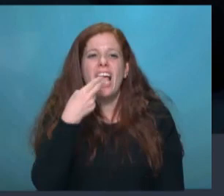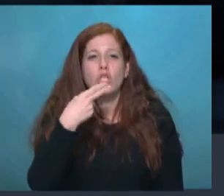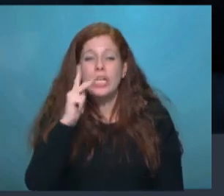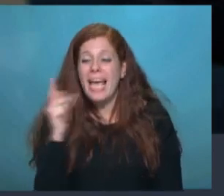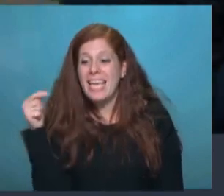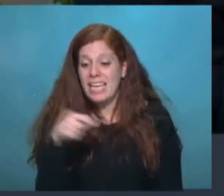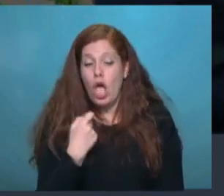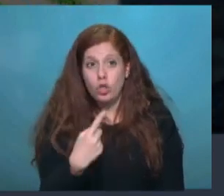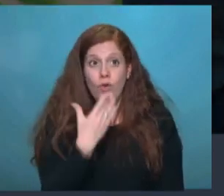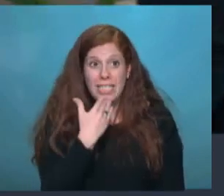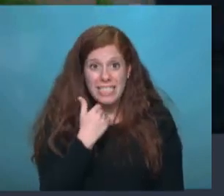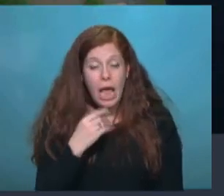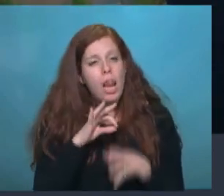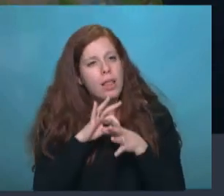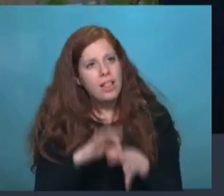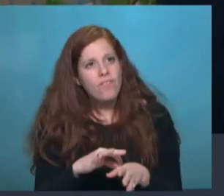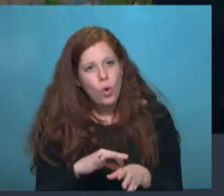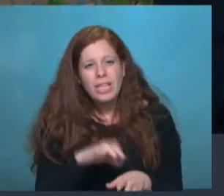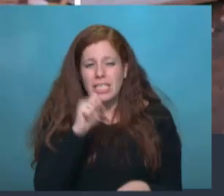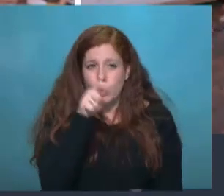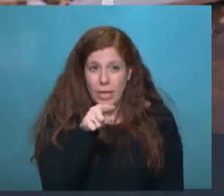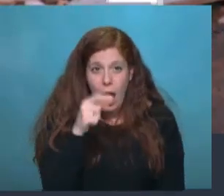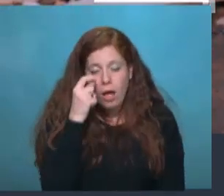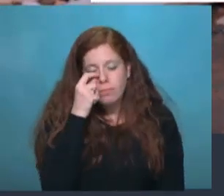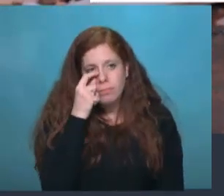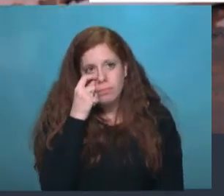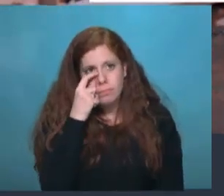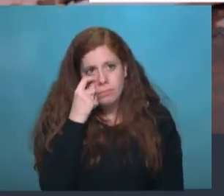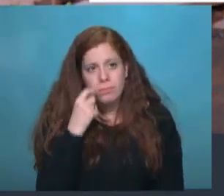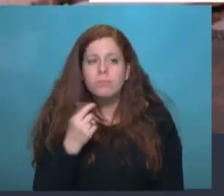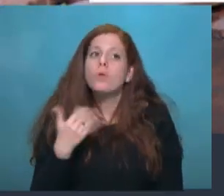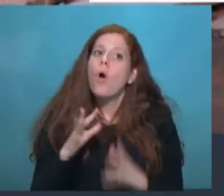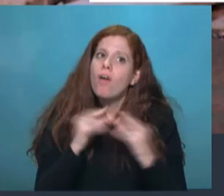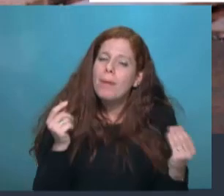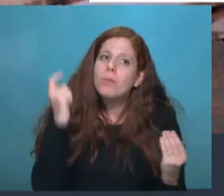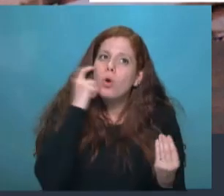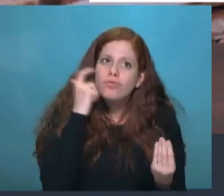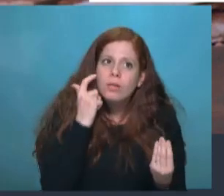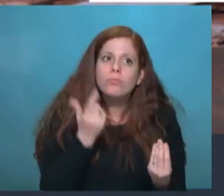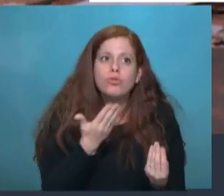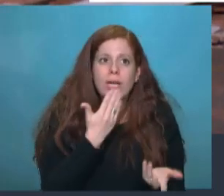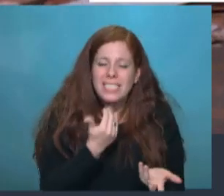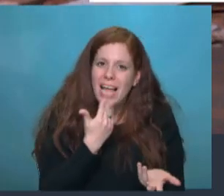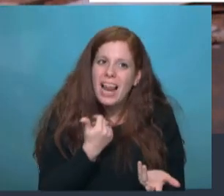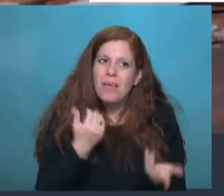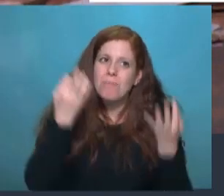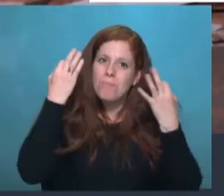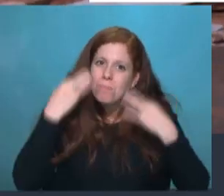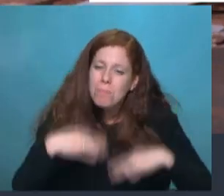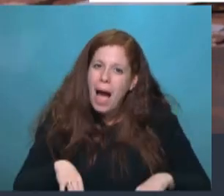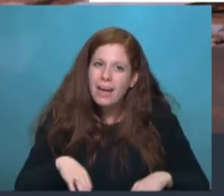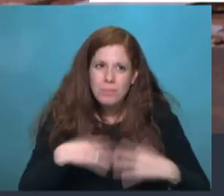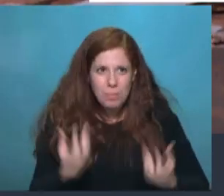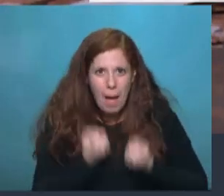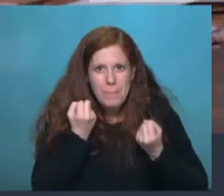השבוע לישראל להתלוות לסוגיארה. Most of the Japanese are thinking that Israelis are really